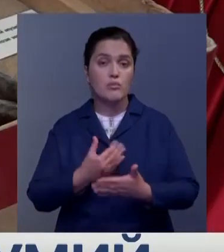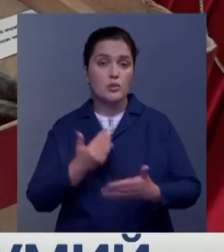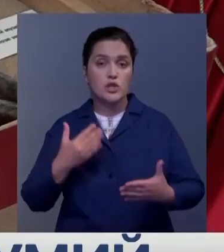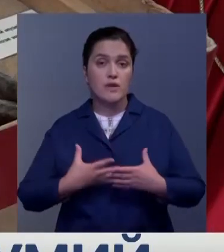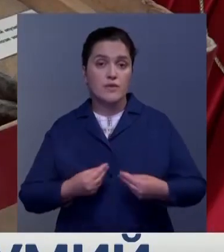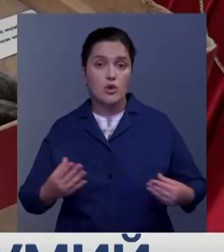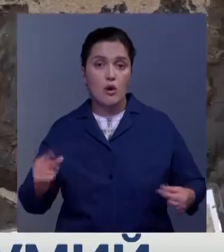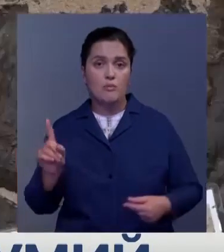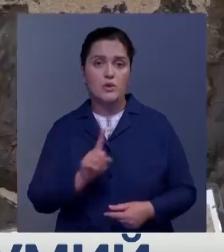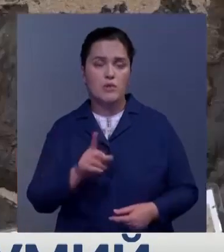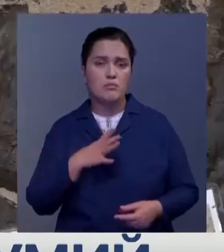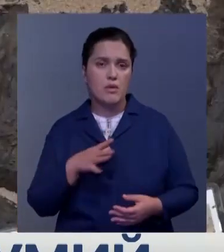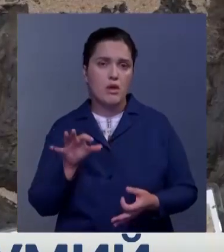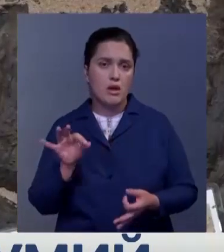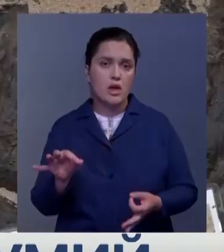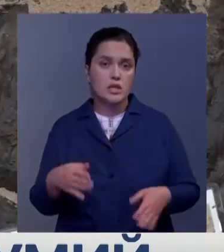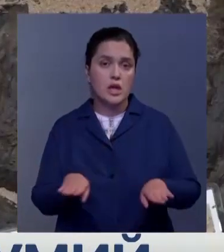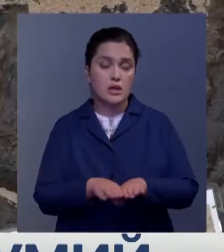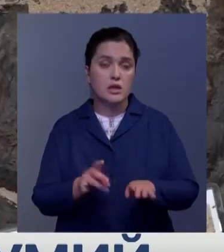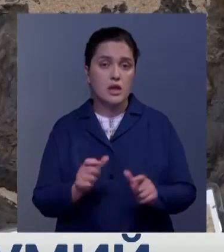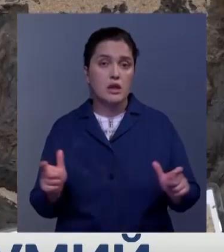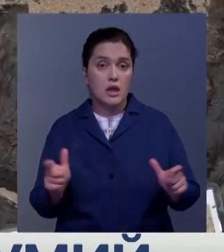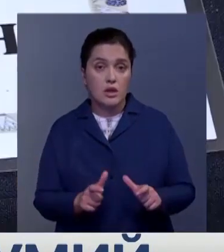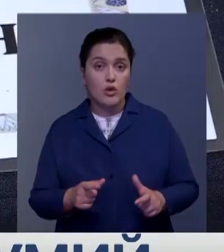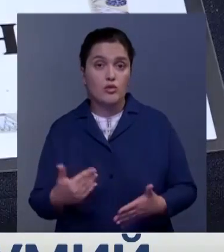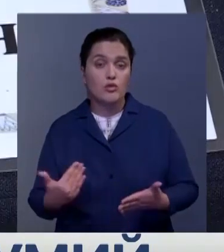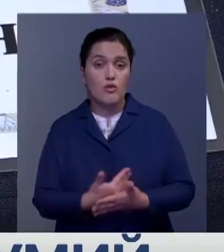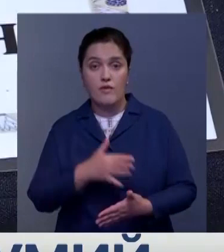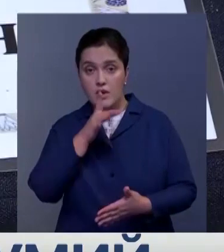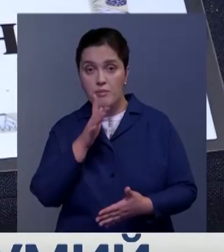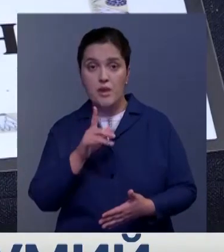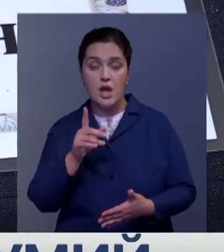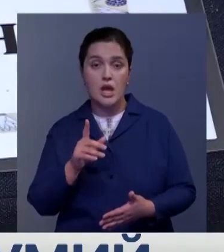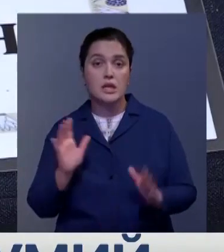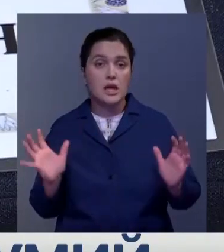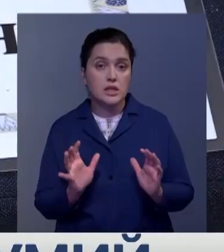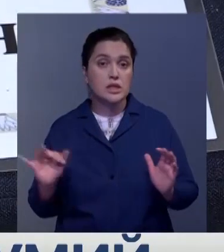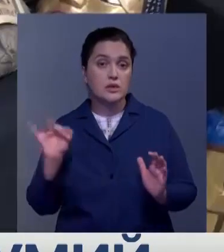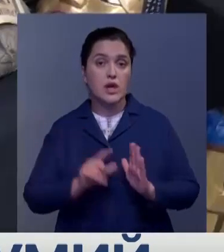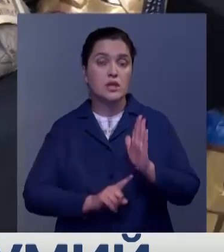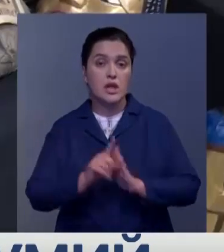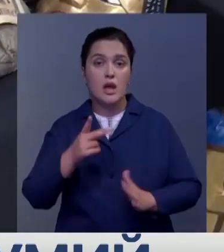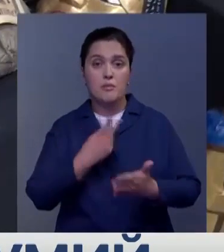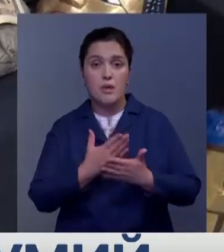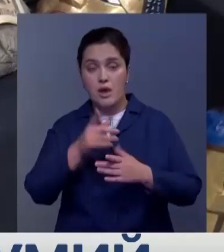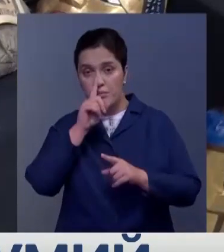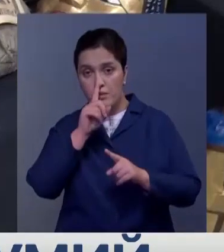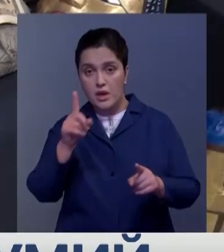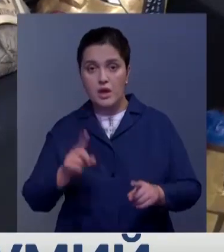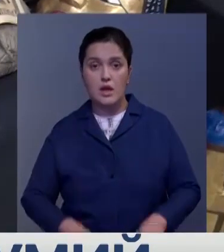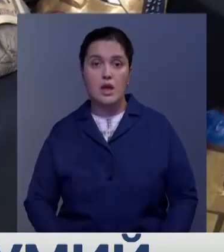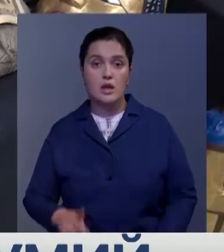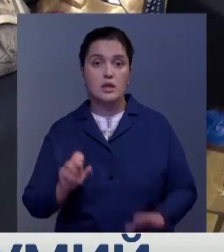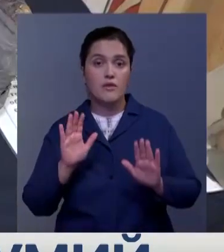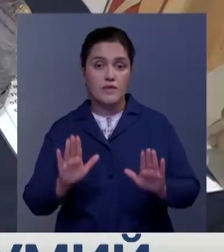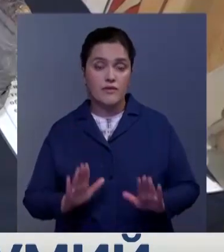еще прошлой весной. Музей долго был закрыт на карантин. И вот новый сезон. Хранители истории начинают с демонстрации необычных